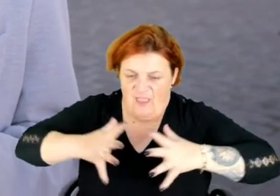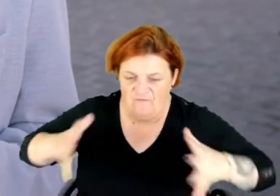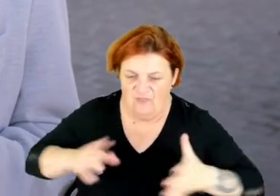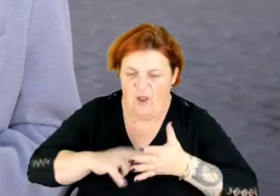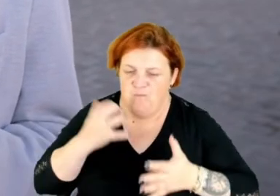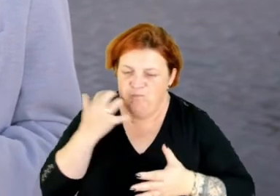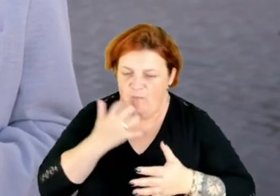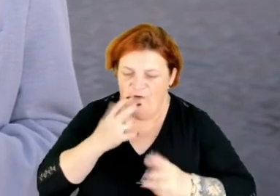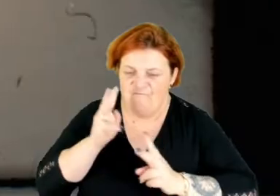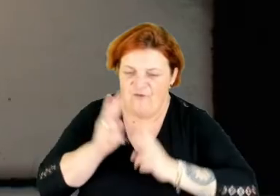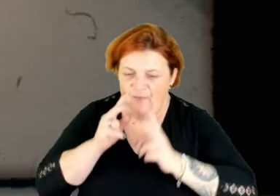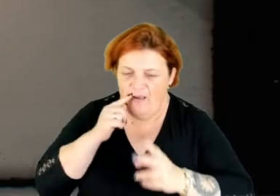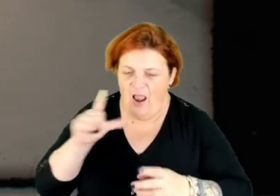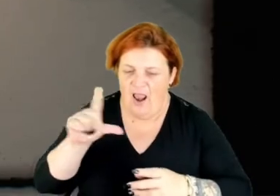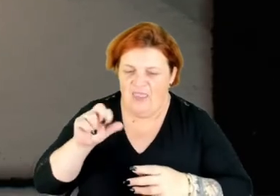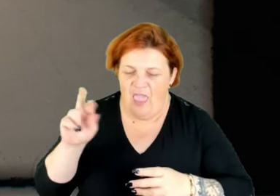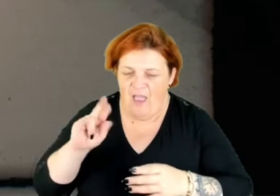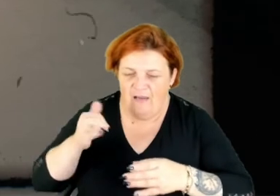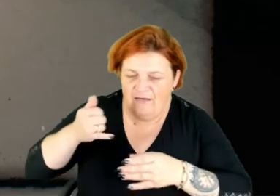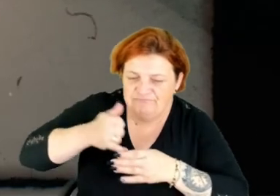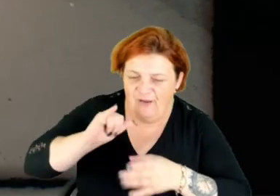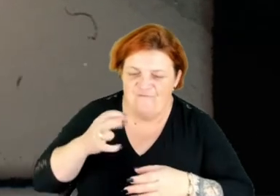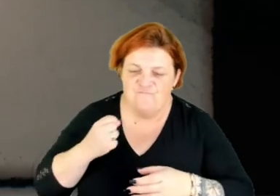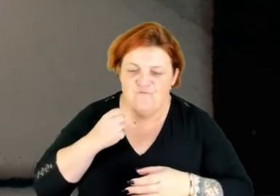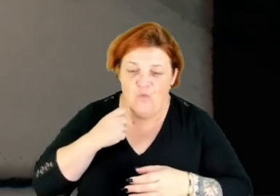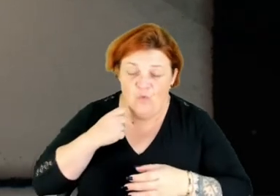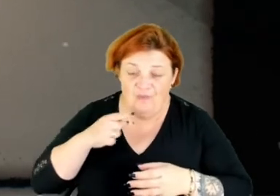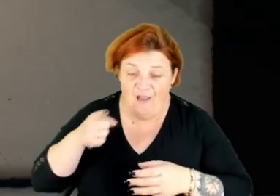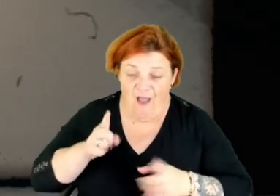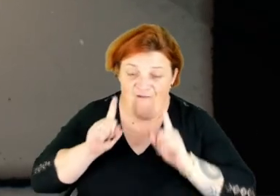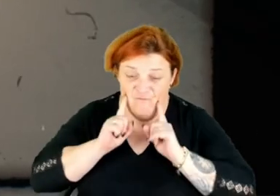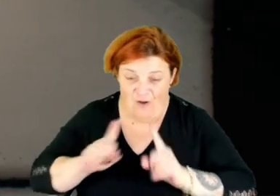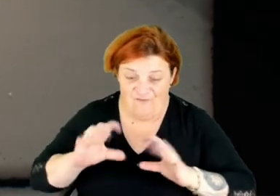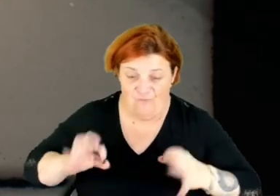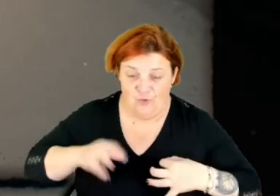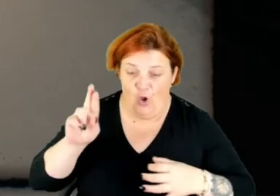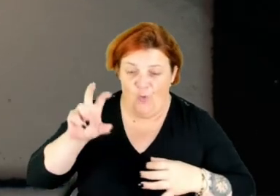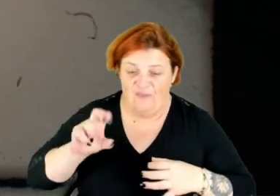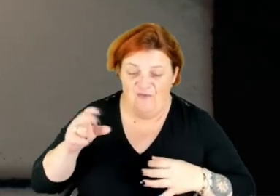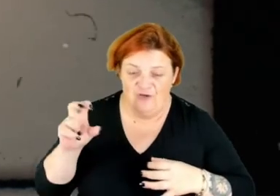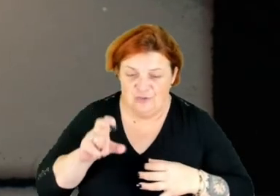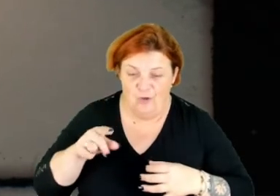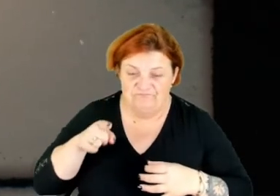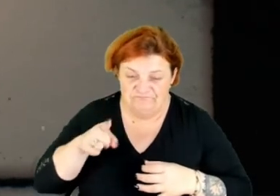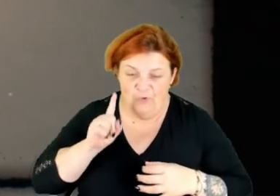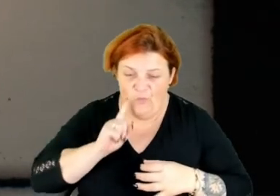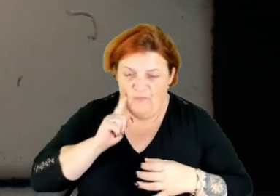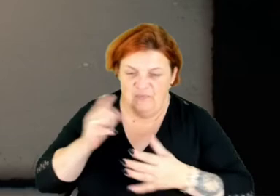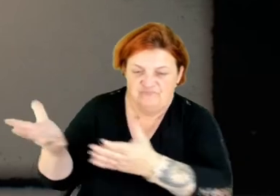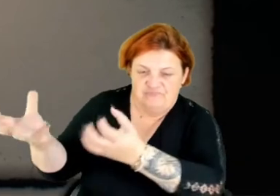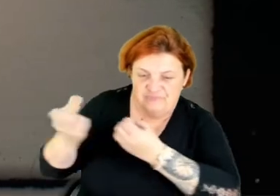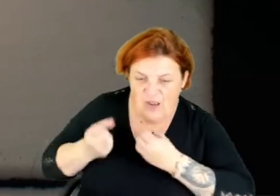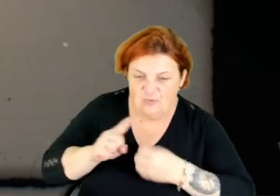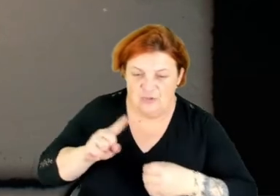Pomorzu fabryka likierów i wódek należących właśnie do Ruchniewicza. Sam Ruchniewicz przejął fabrykę z